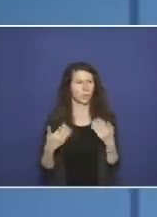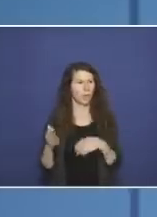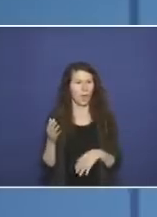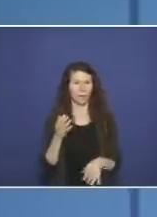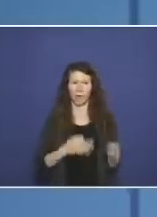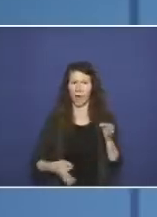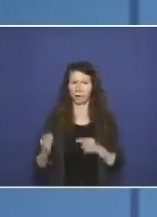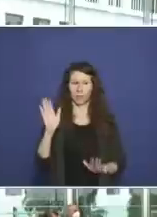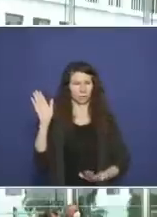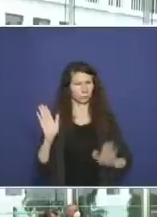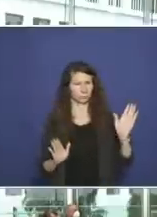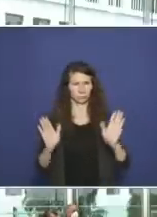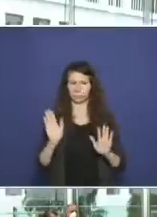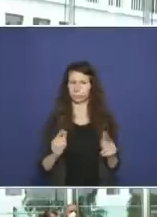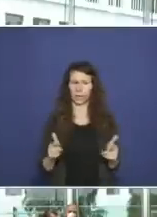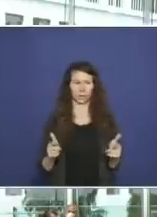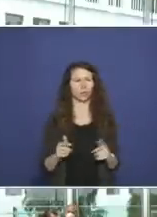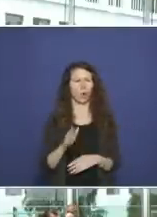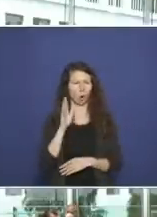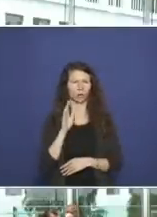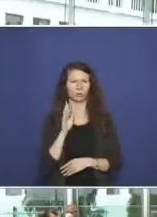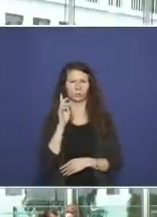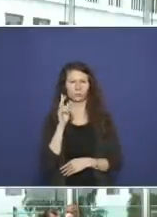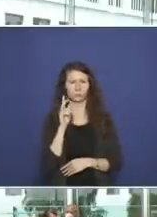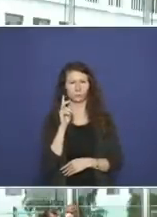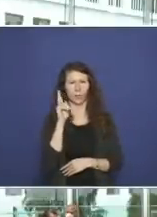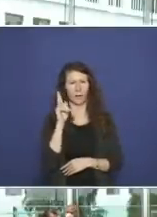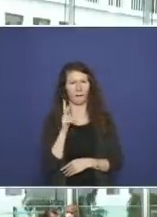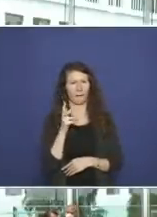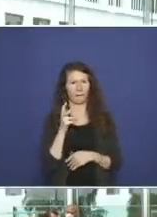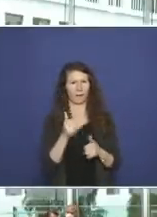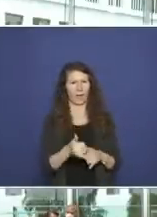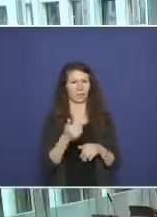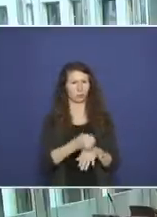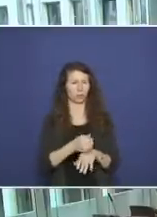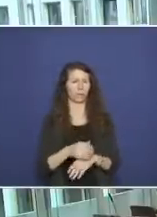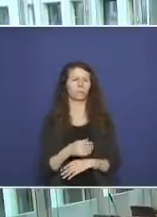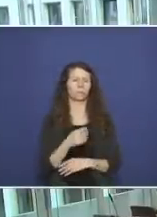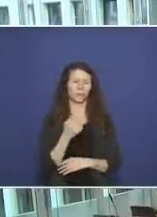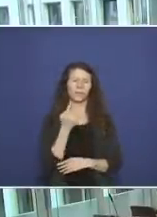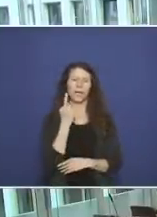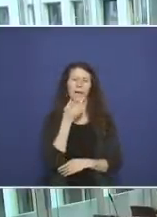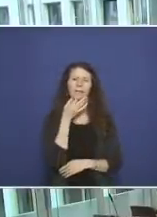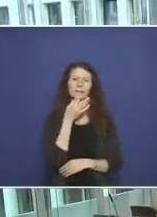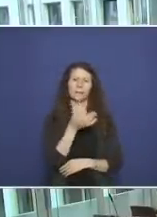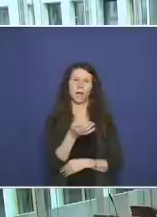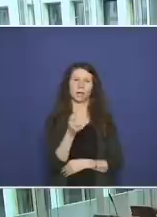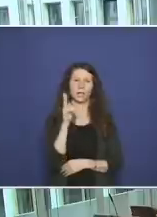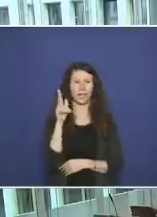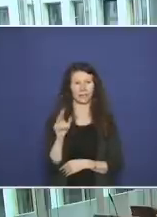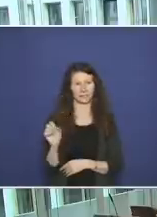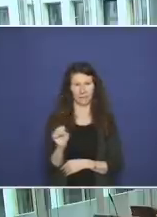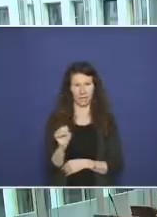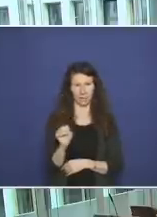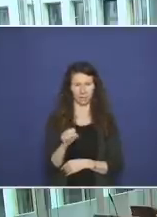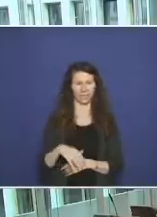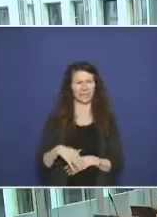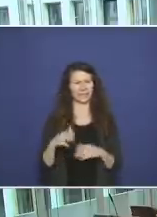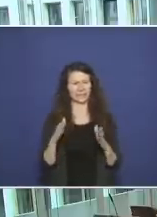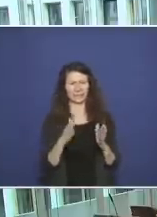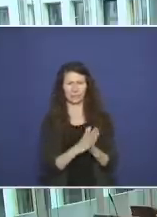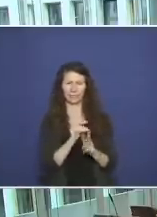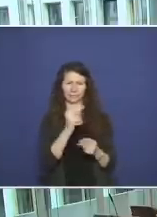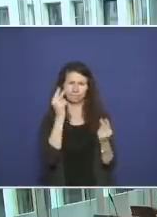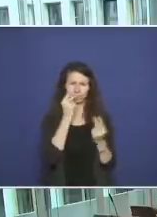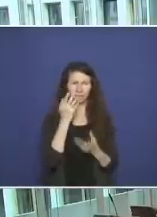weiteren Wortmeldungen vor. Doch, Herr Reitschuster, bitteschön. Eine Frage an Herrn Seibert. Sehen Sie mir es nach, sollte die